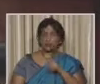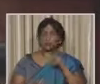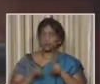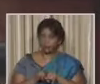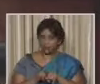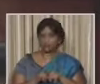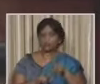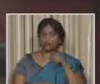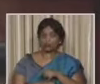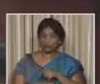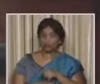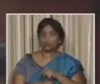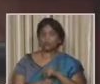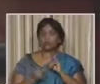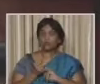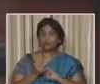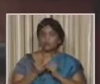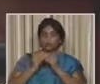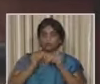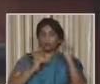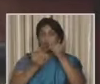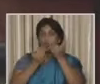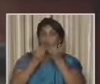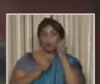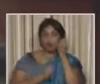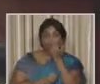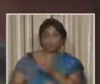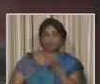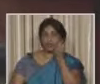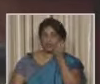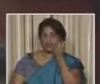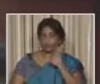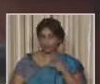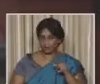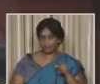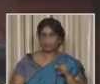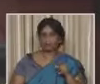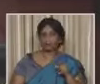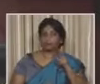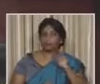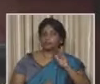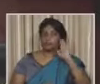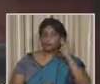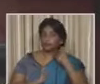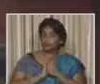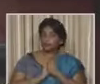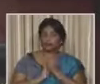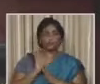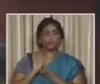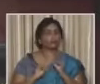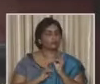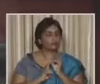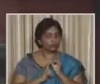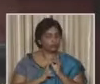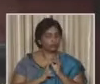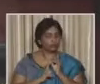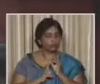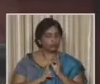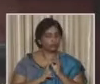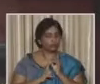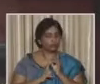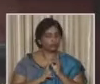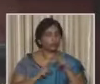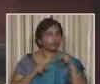எனவே அபுஹீன் சஹரானுக்கு மேலே இருந்து அறிவுறுத்தல் கொடுத்ததாக கூறப்படுகின்றது. குறிப்பாக கௌரவ உறுப்பினரே,